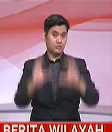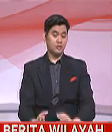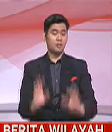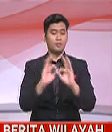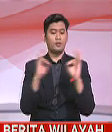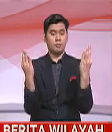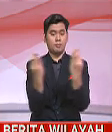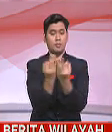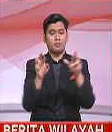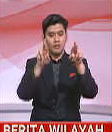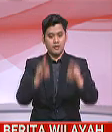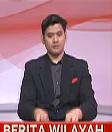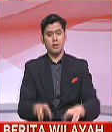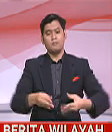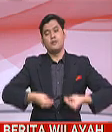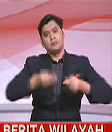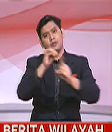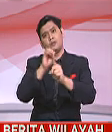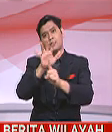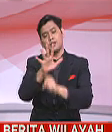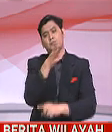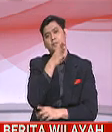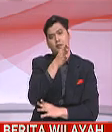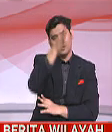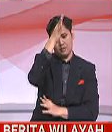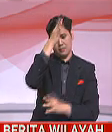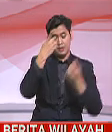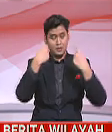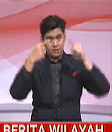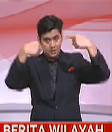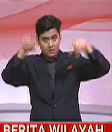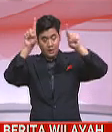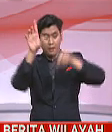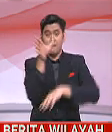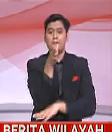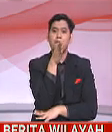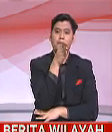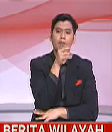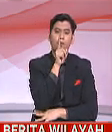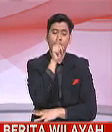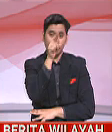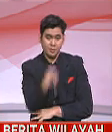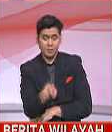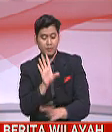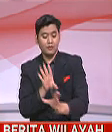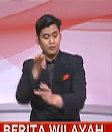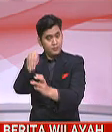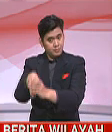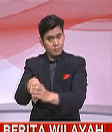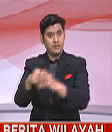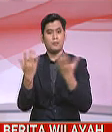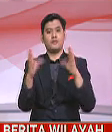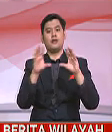kekeluargaan rakyat dan peranan besar ibu bapa dalam menjayakannya. Malah kaum ibu antara yang terlibat secara tidak langsung